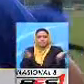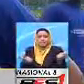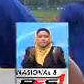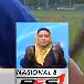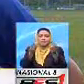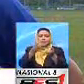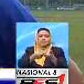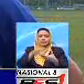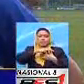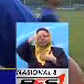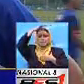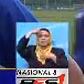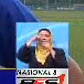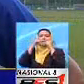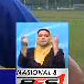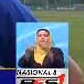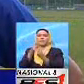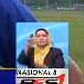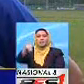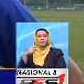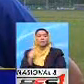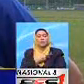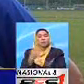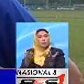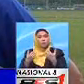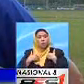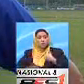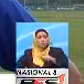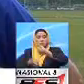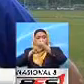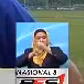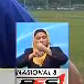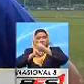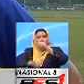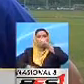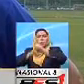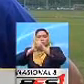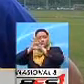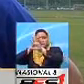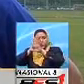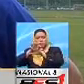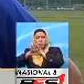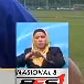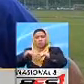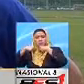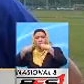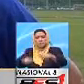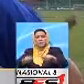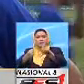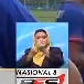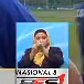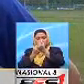kerana kita mahu ada penyokong yang begitu ramai untuk bagi sokongan